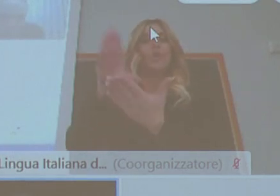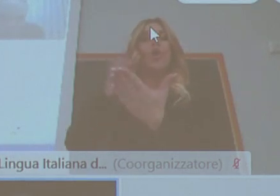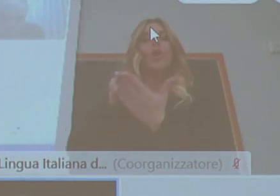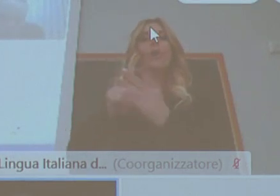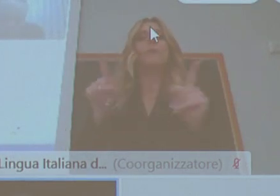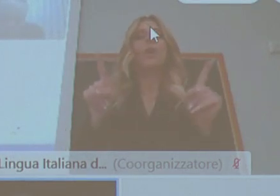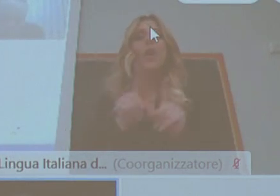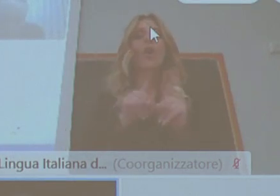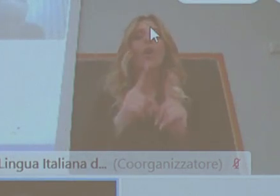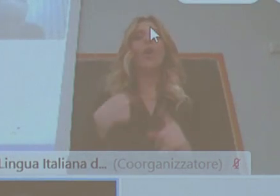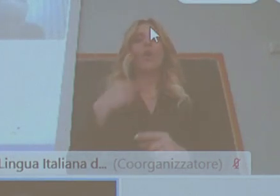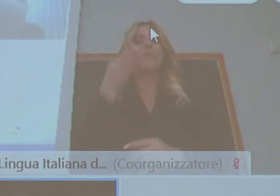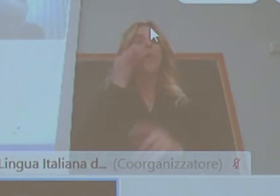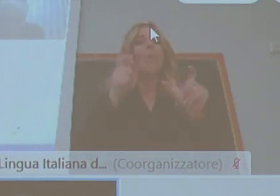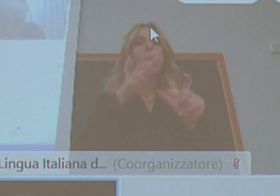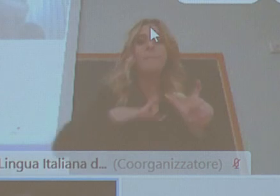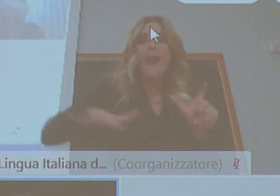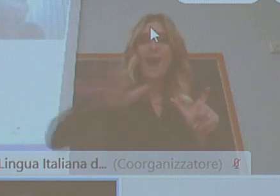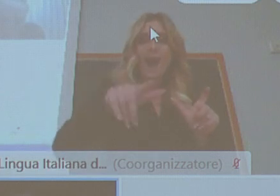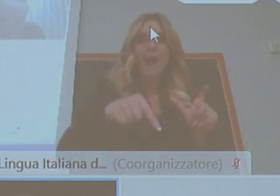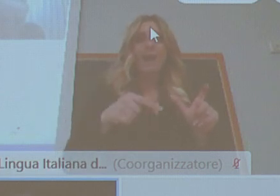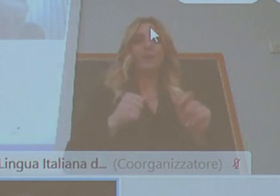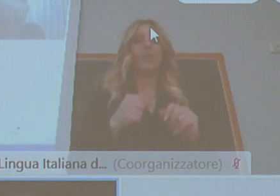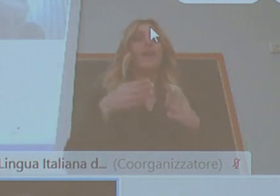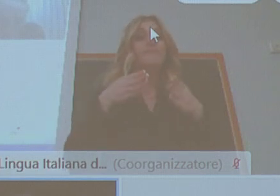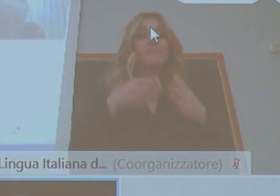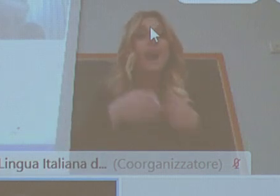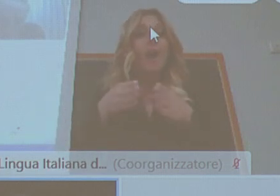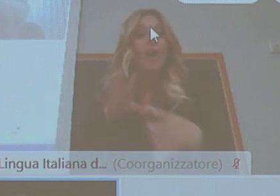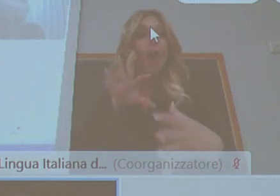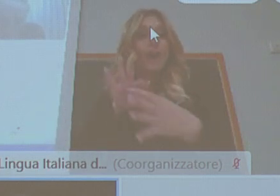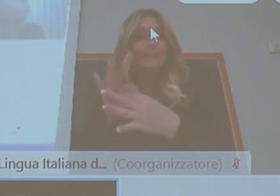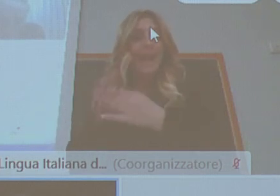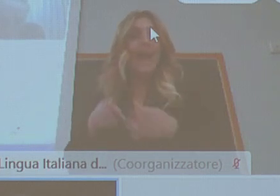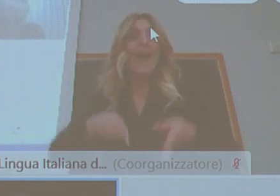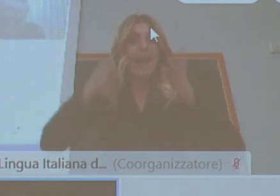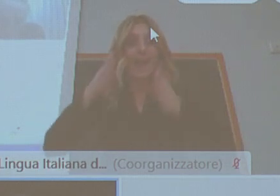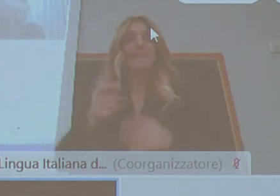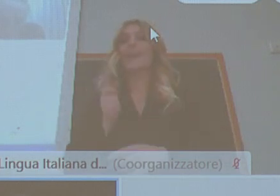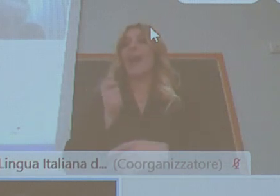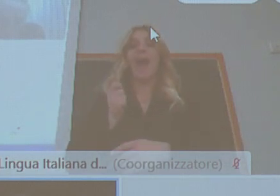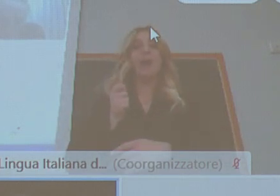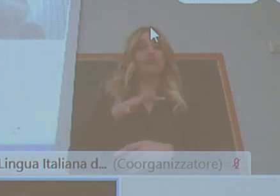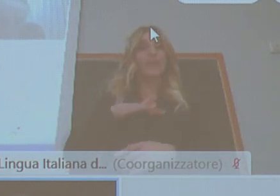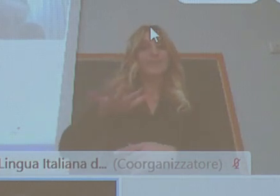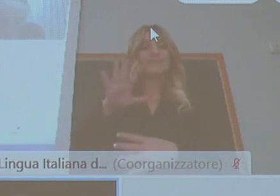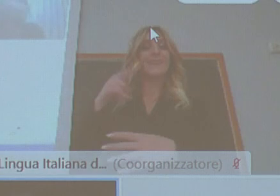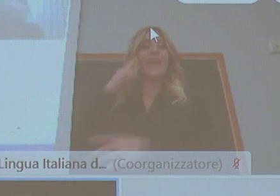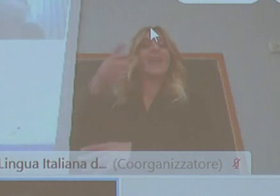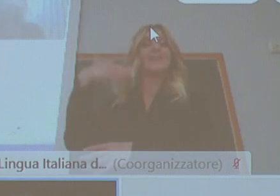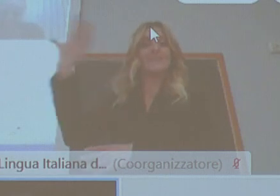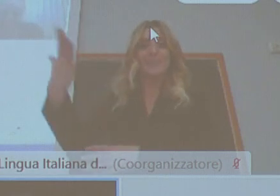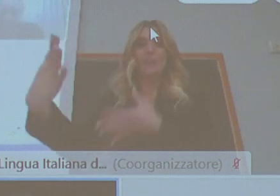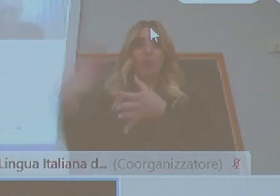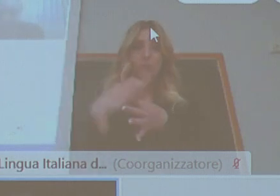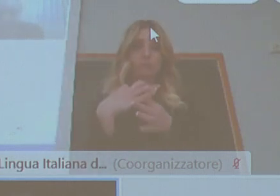poli scientifico-umanistico, quindi delle facoltà, enti e agenzie esterne, assicurazioni,